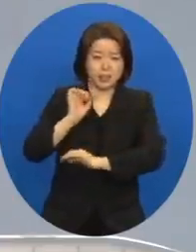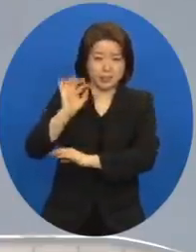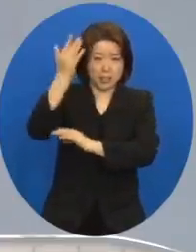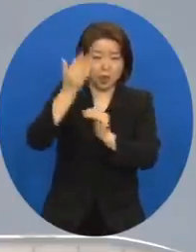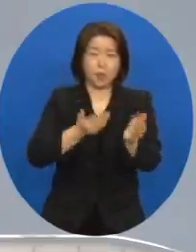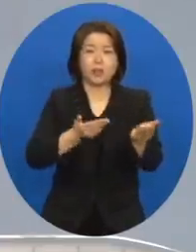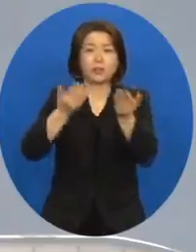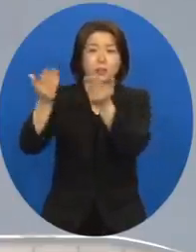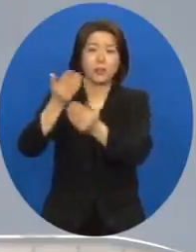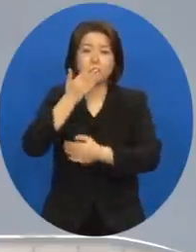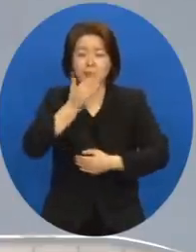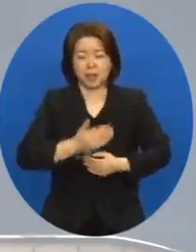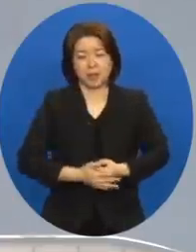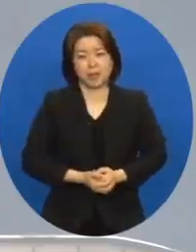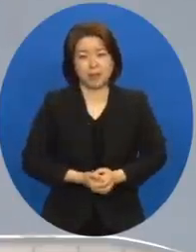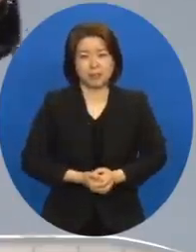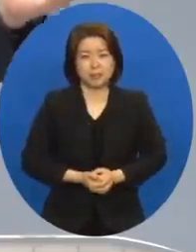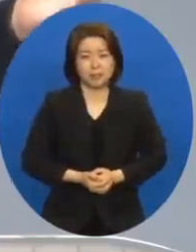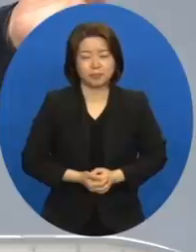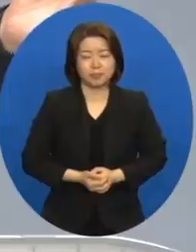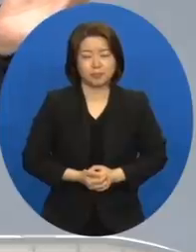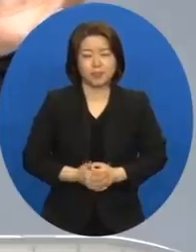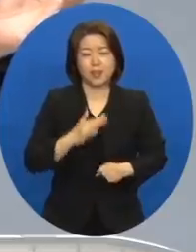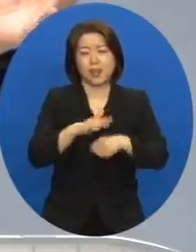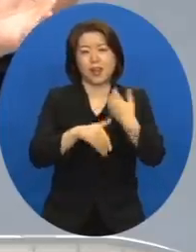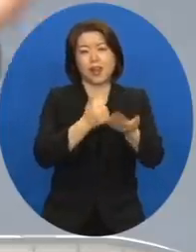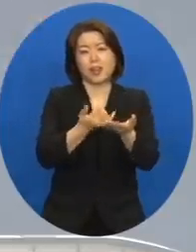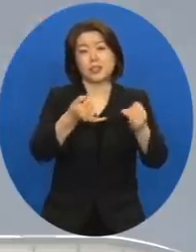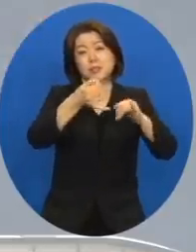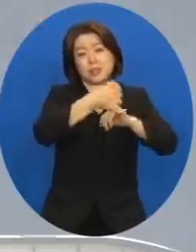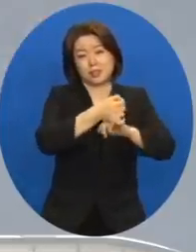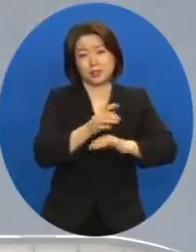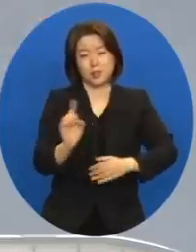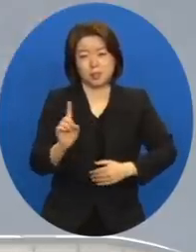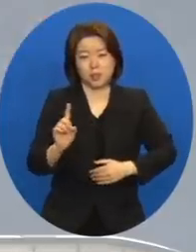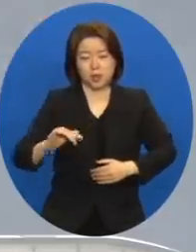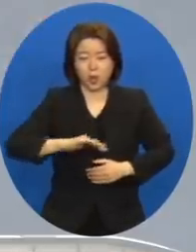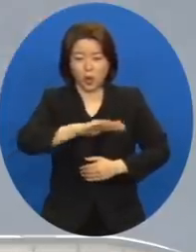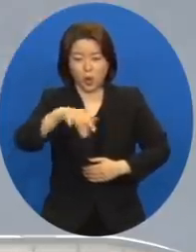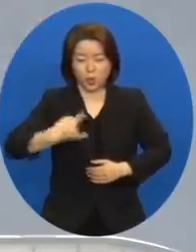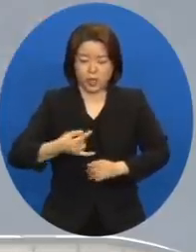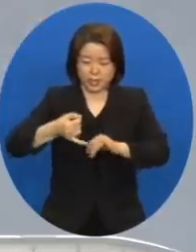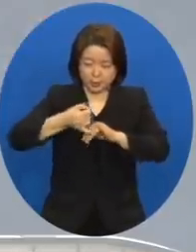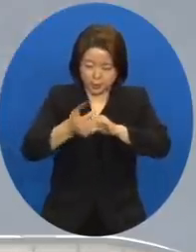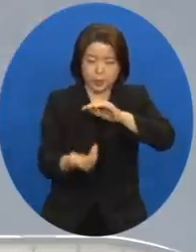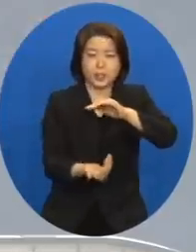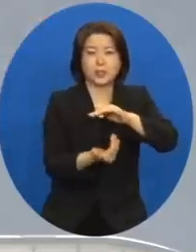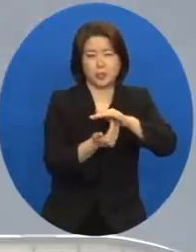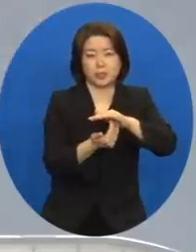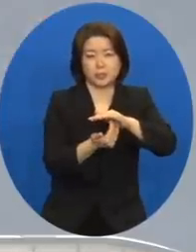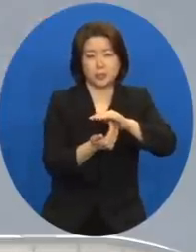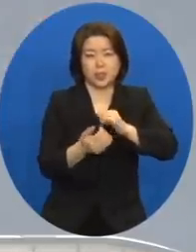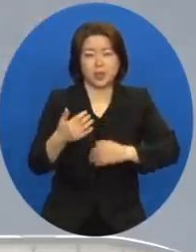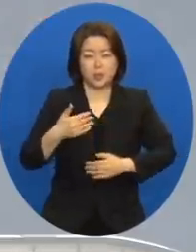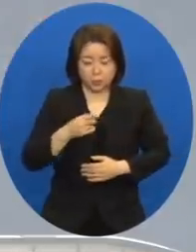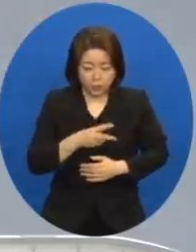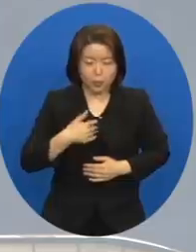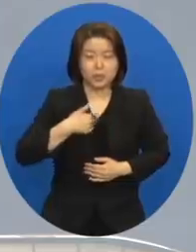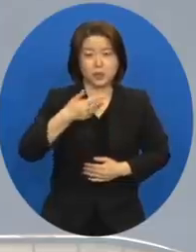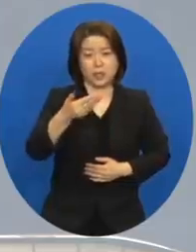돌리는 것입니다 하나님의 약속은 우리에게 반드시 이루어 지고 그리고 저와